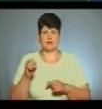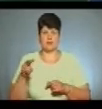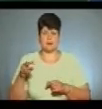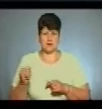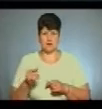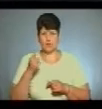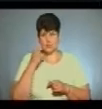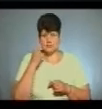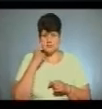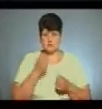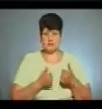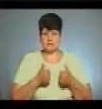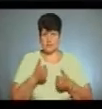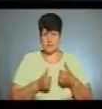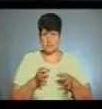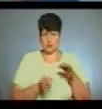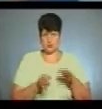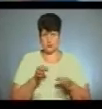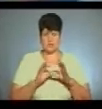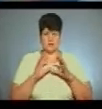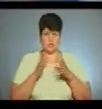судді національної і міжнародної категорій.